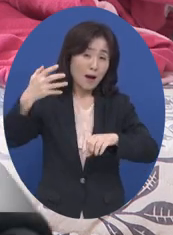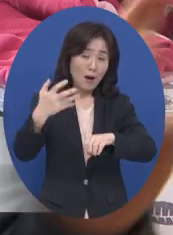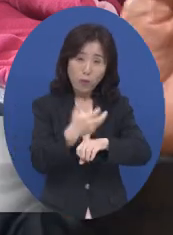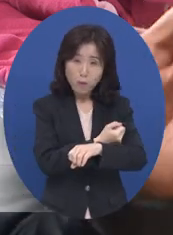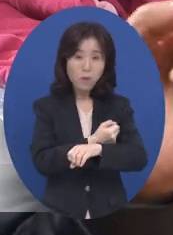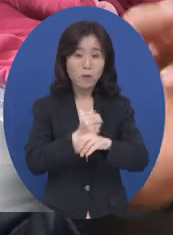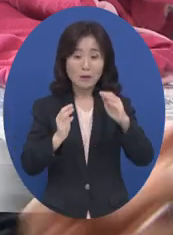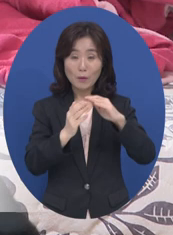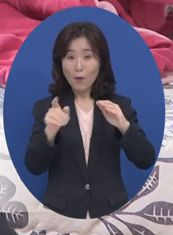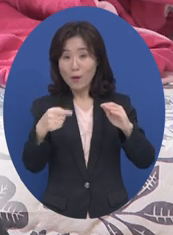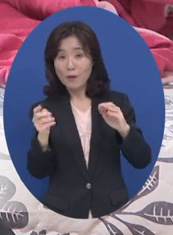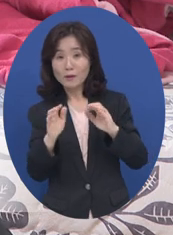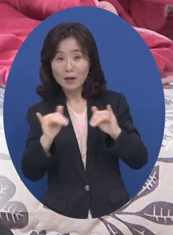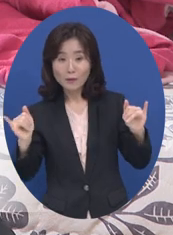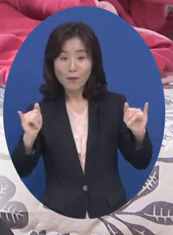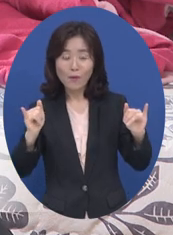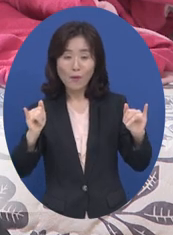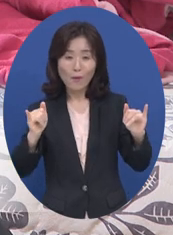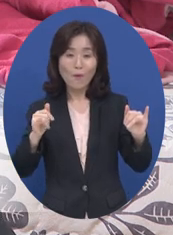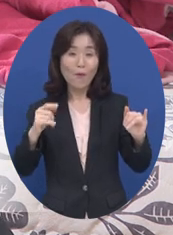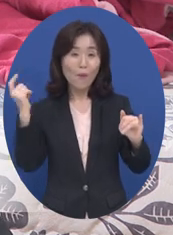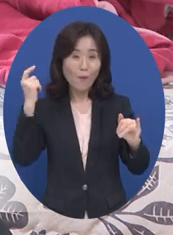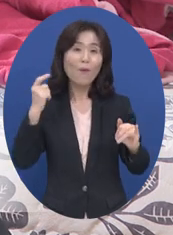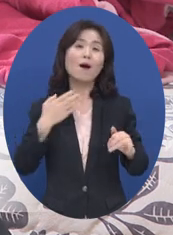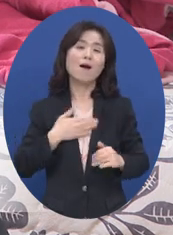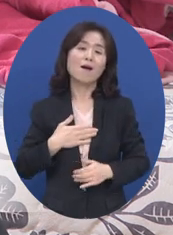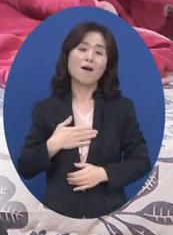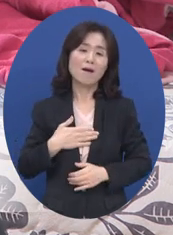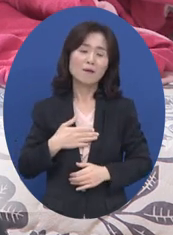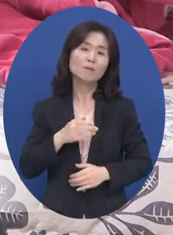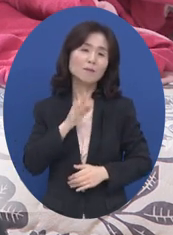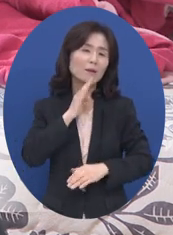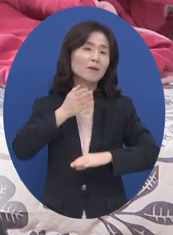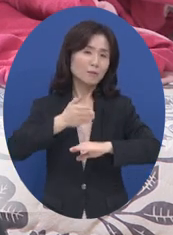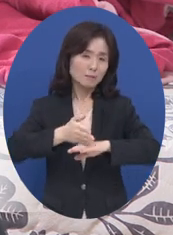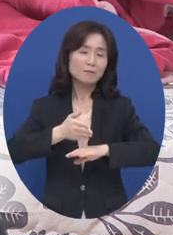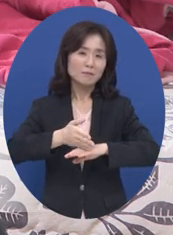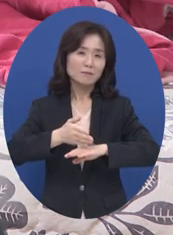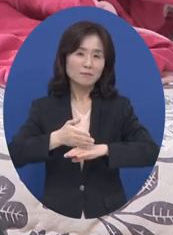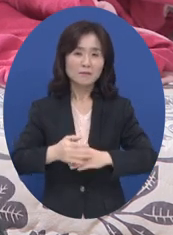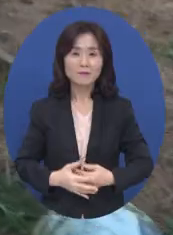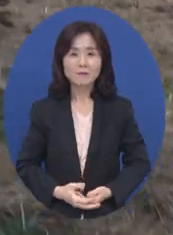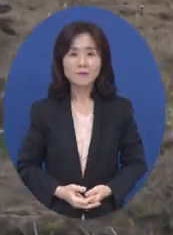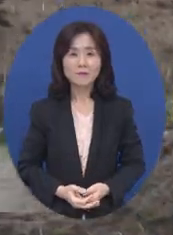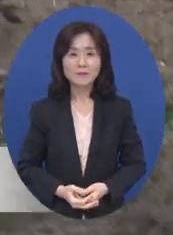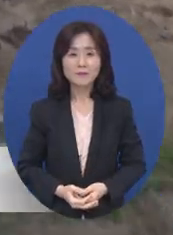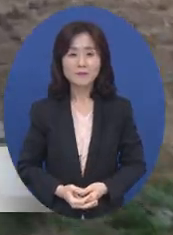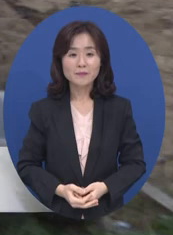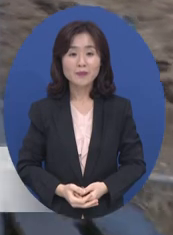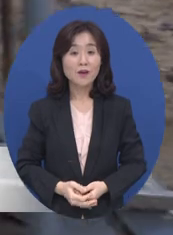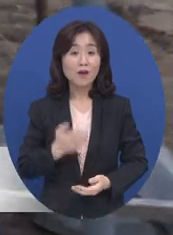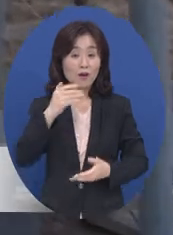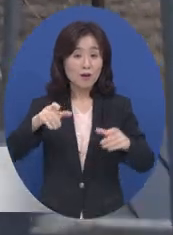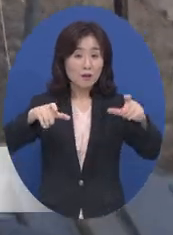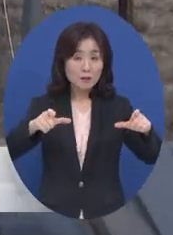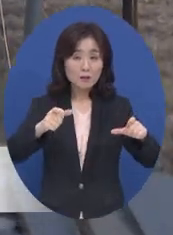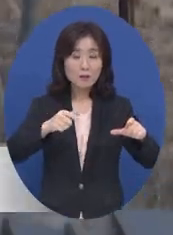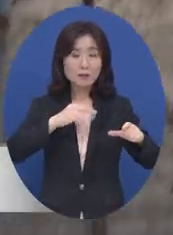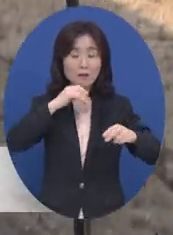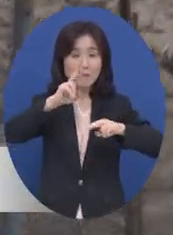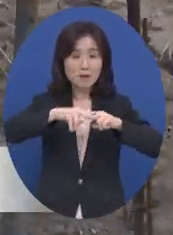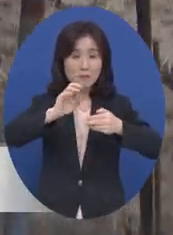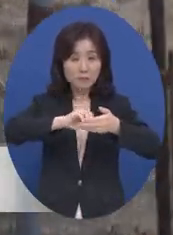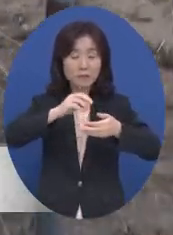이유기도 아아 태어나 투표를 않은데 아 참 중요한 고마운 거예 경기 지역에서는 퇴직한